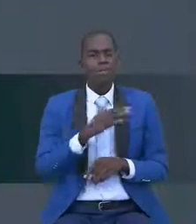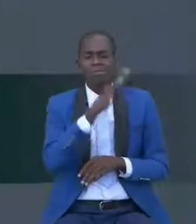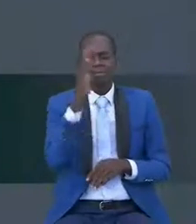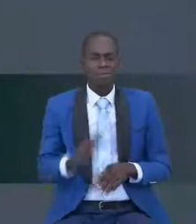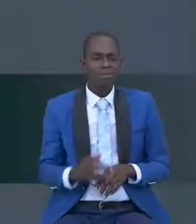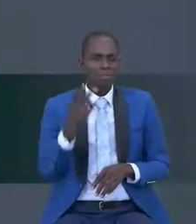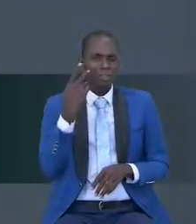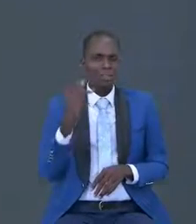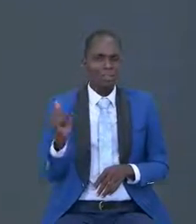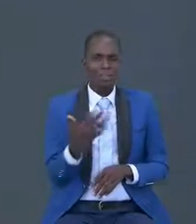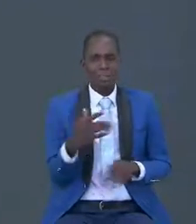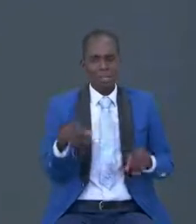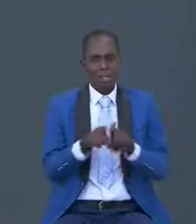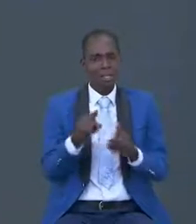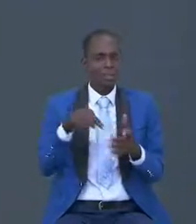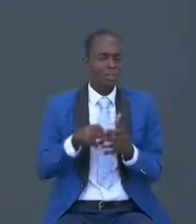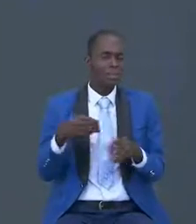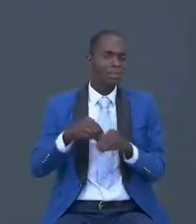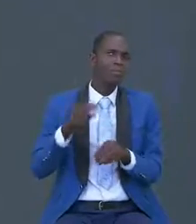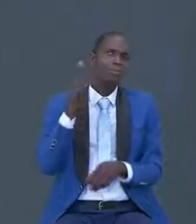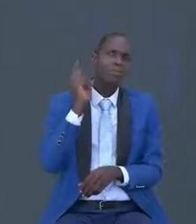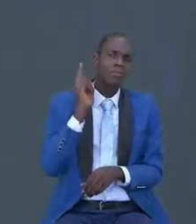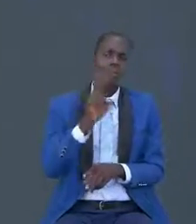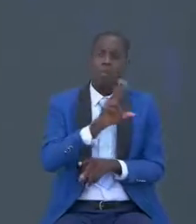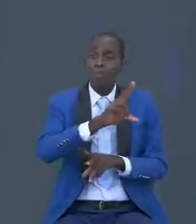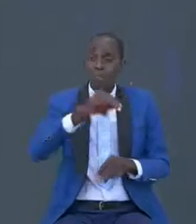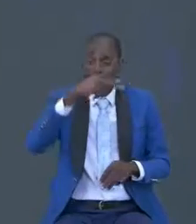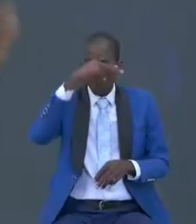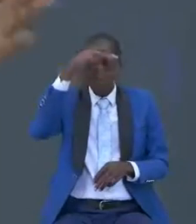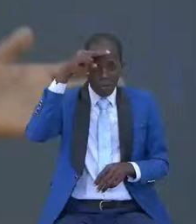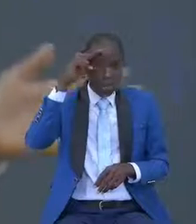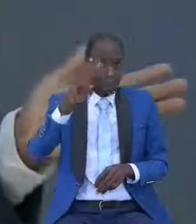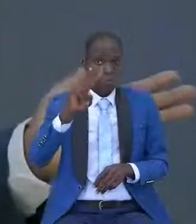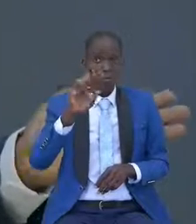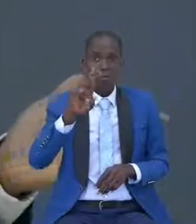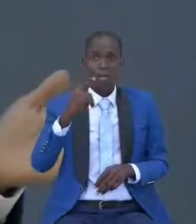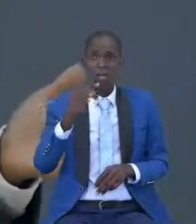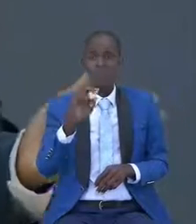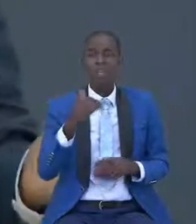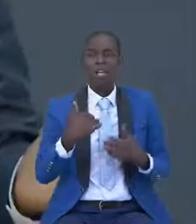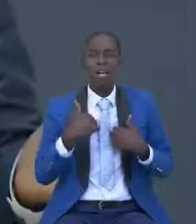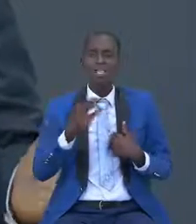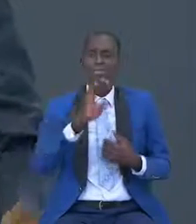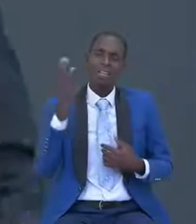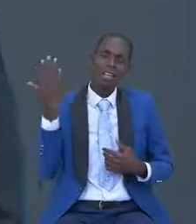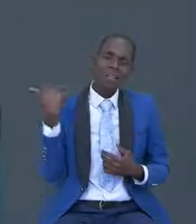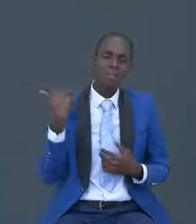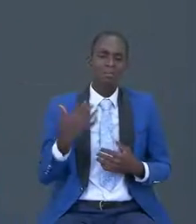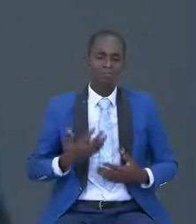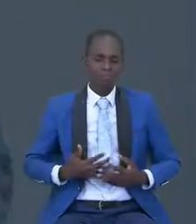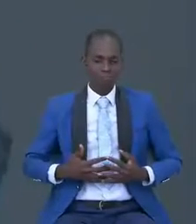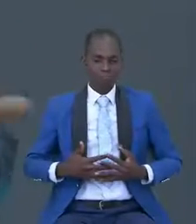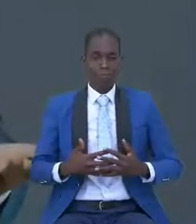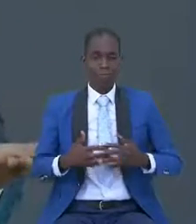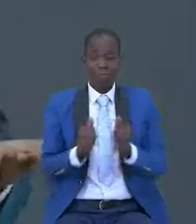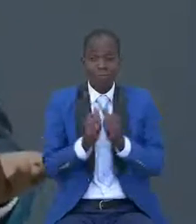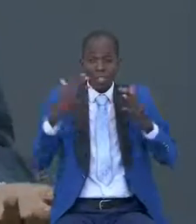en Israël. Aucune vierge n'avait jamais conçu sans une connexion à un